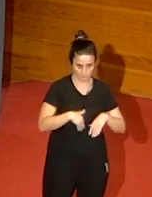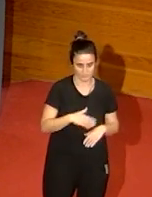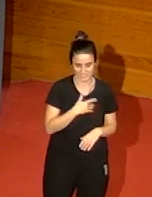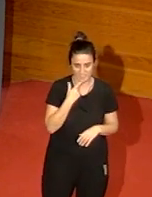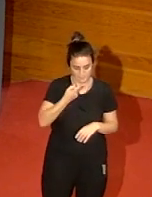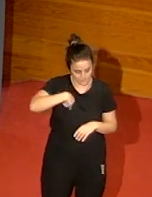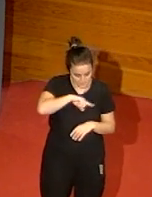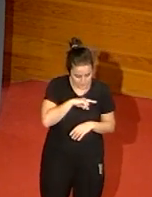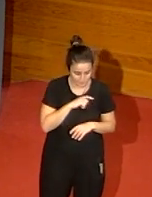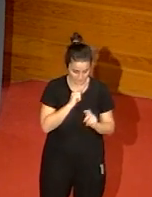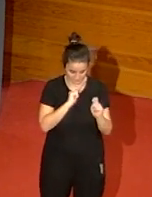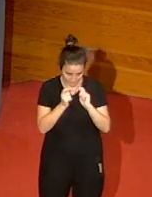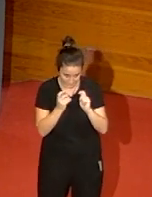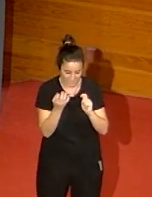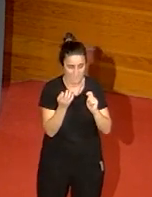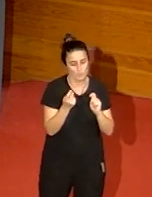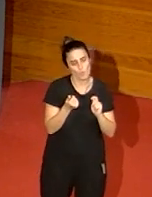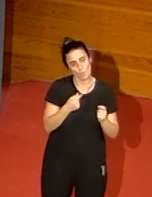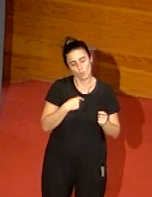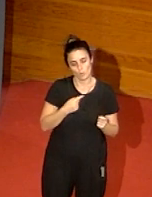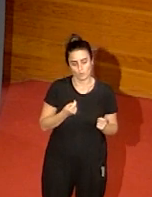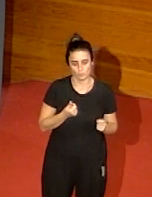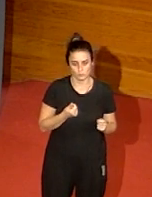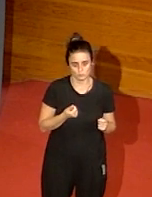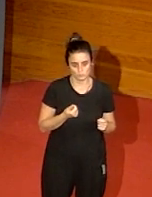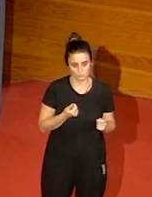behar dugula ahalmen bat,